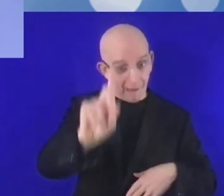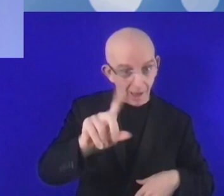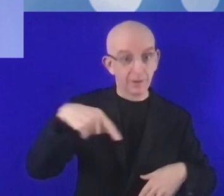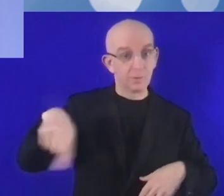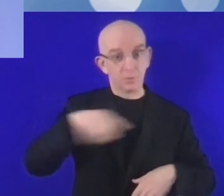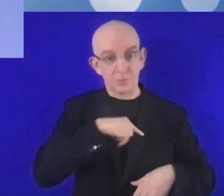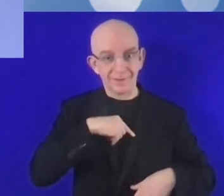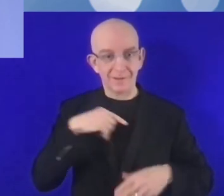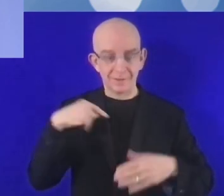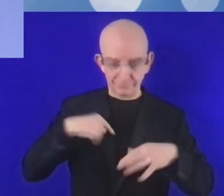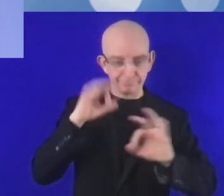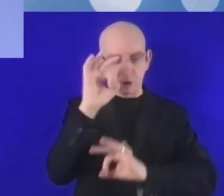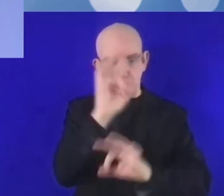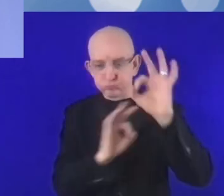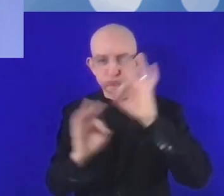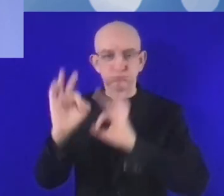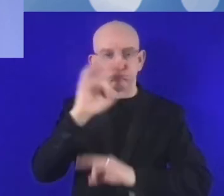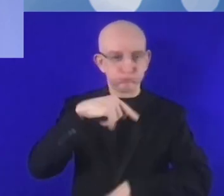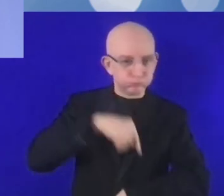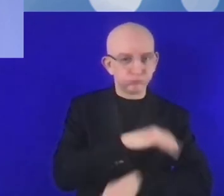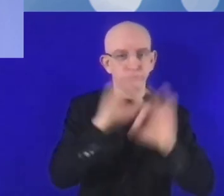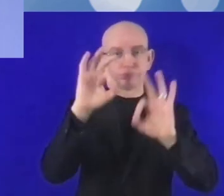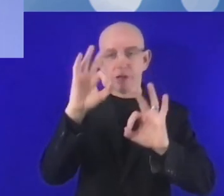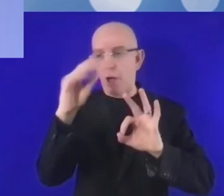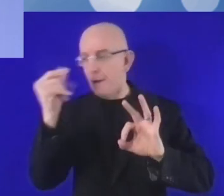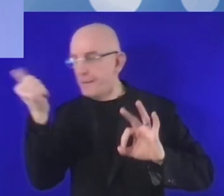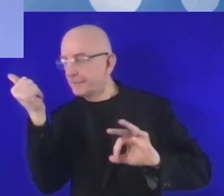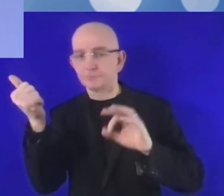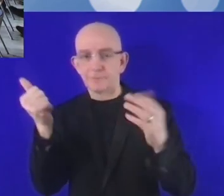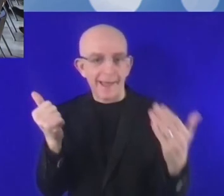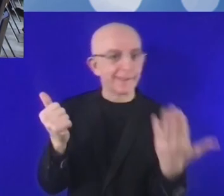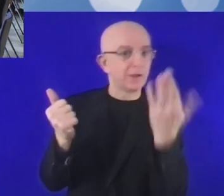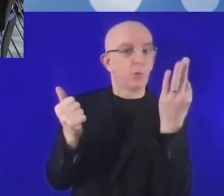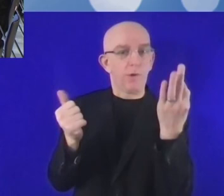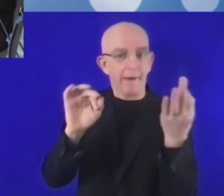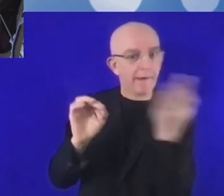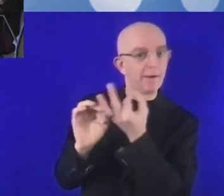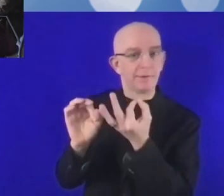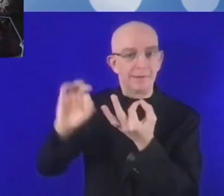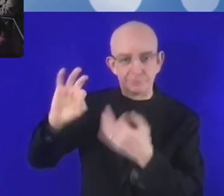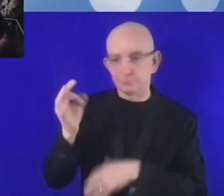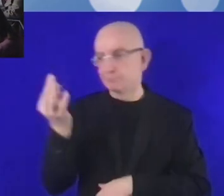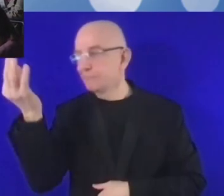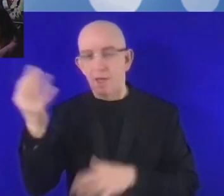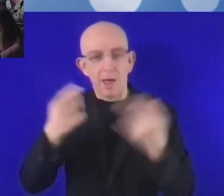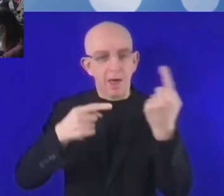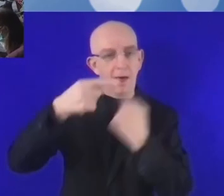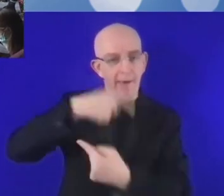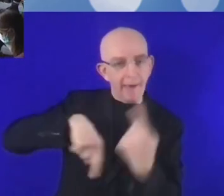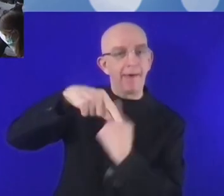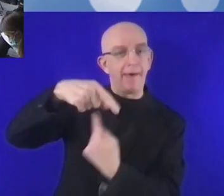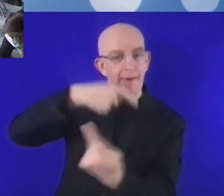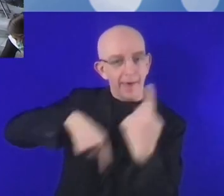万的细胞每一天在死亡，由新的细胞来替代，这些新的细胞直